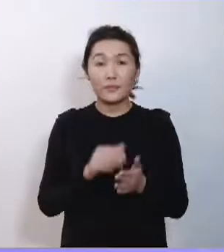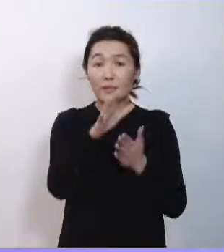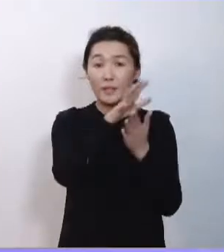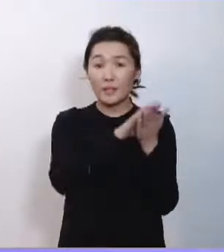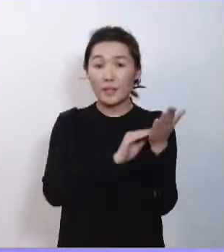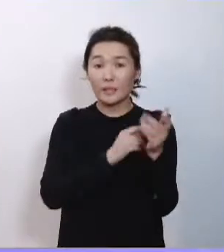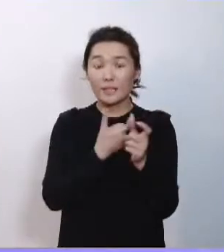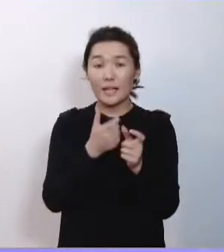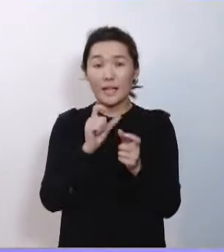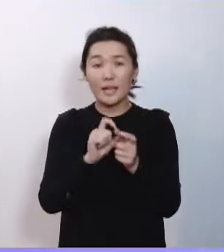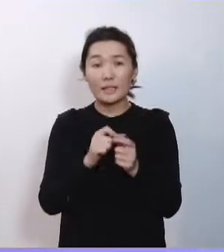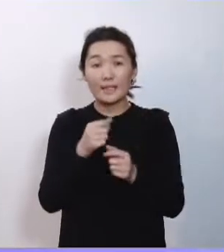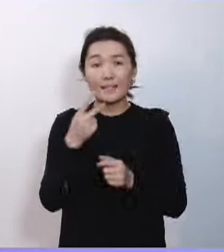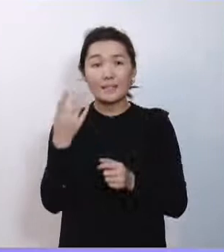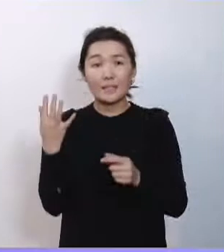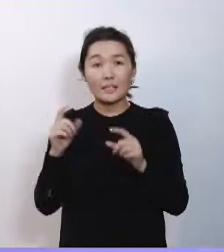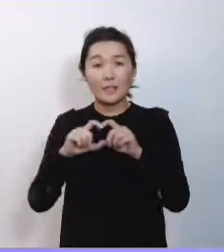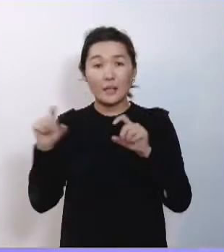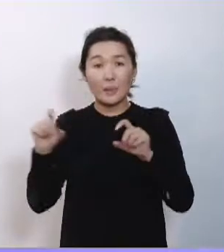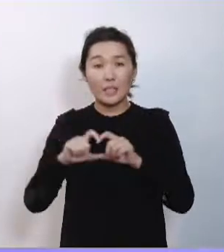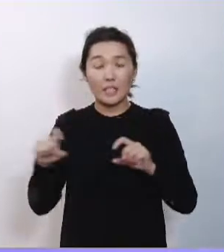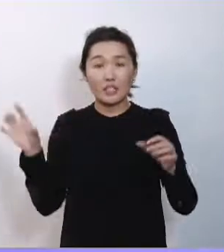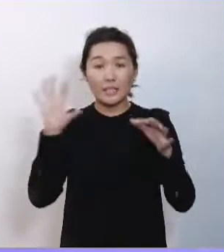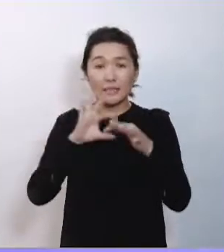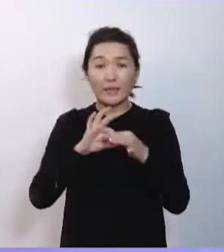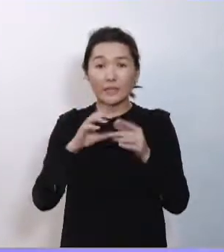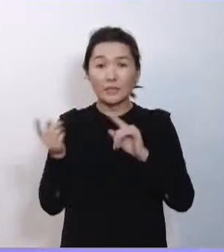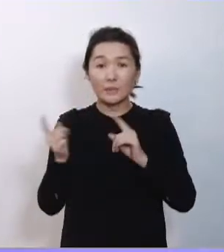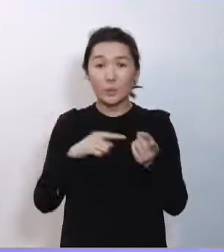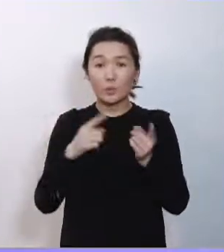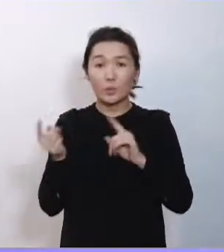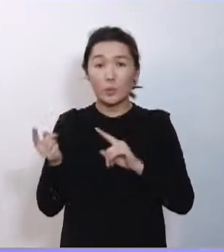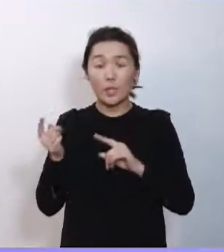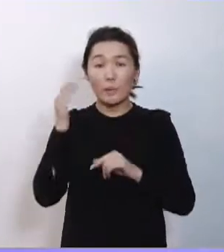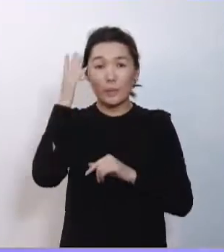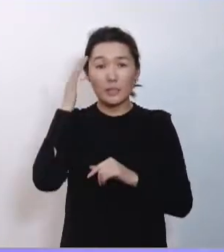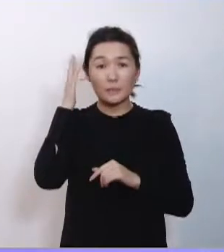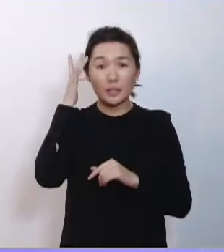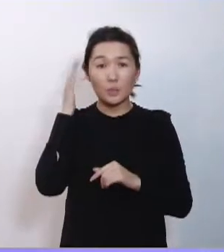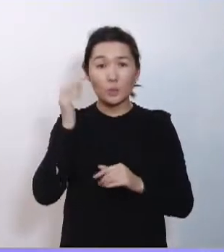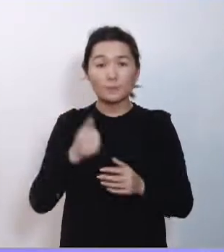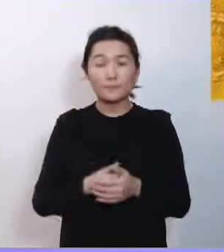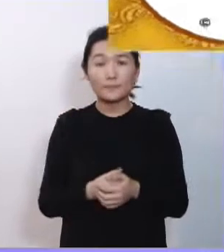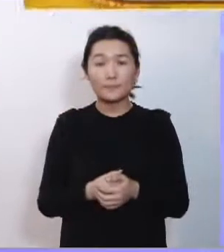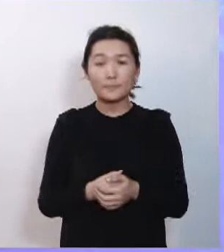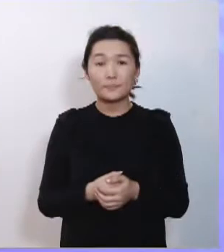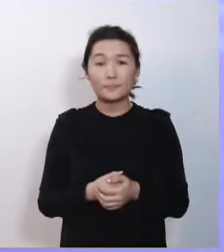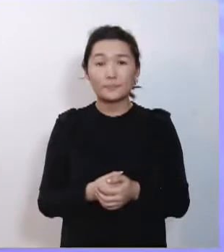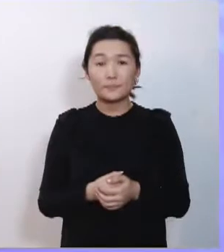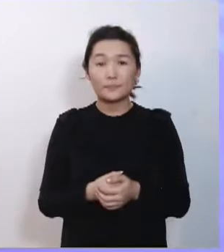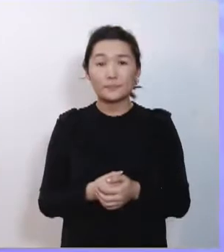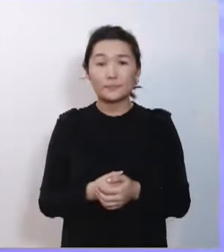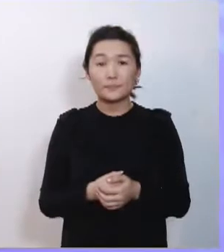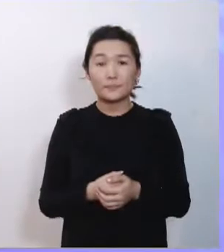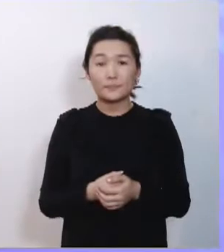Текст – это несколько предложений, связанных друг с другом по смыслу.